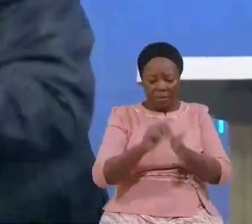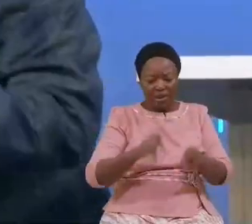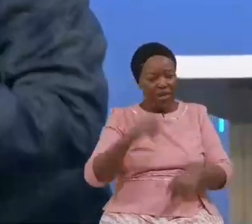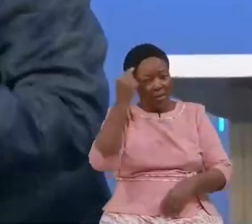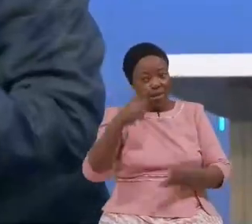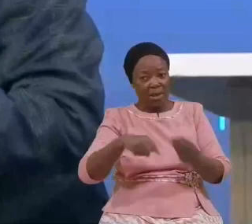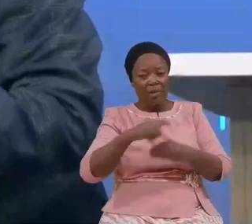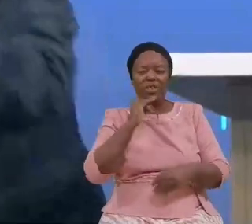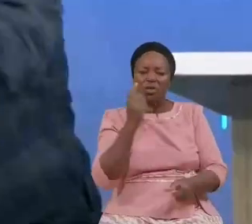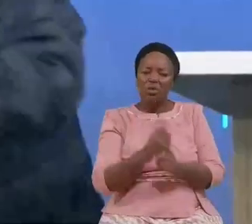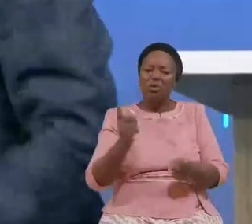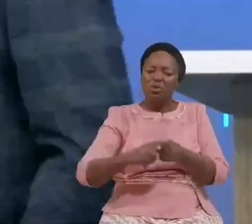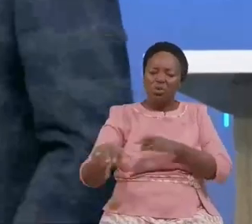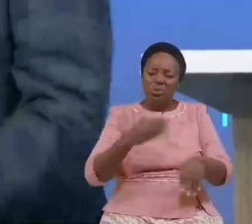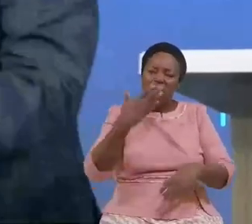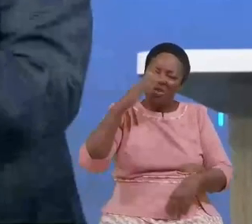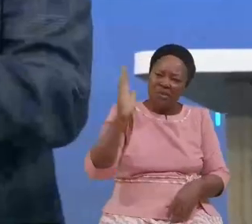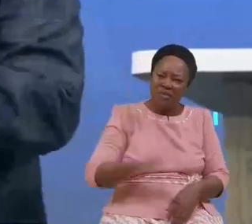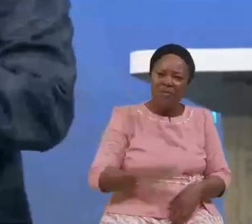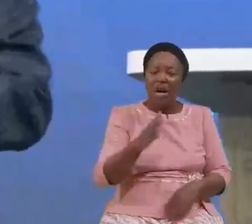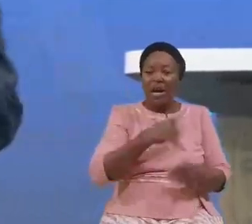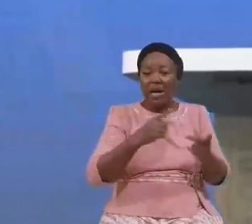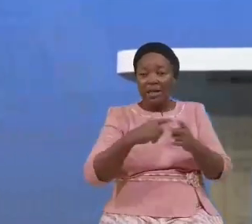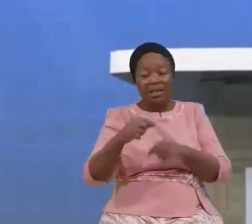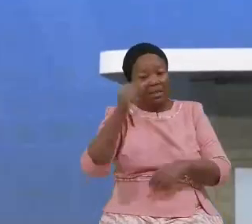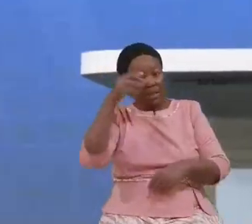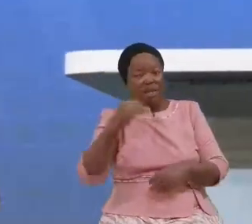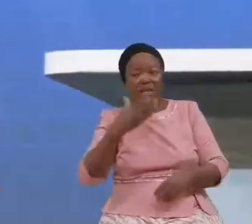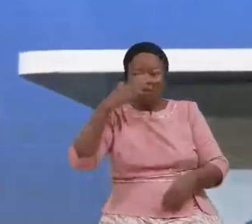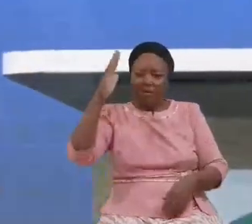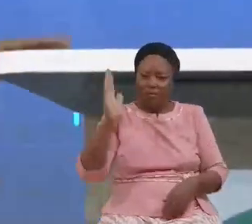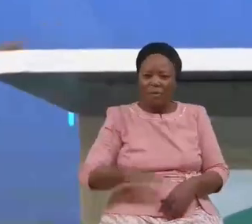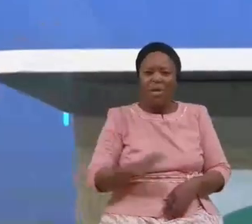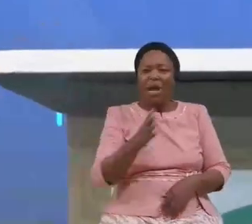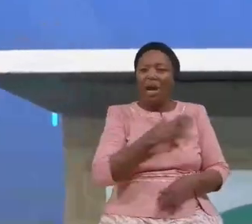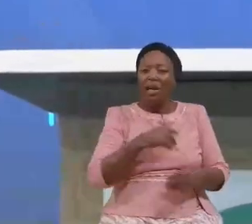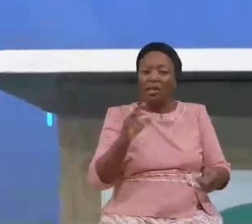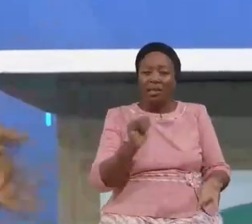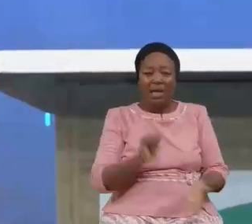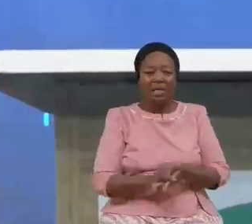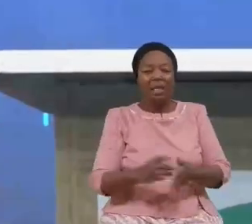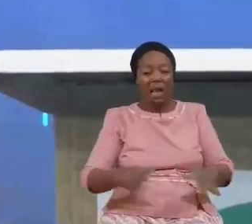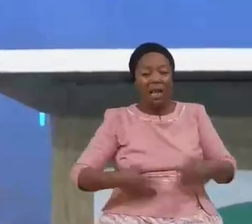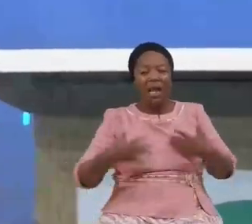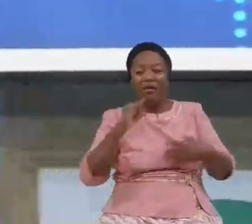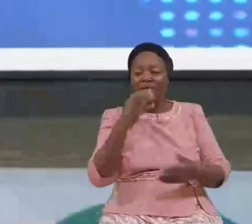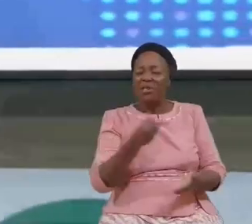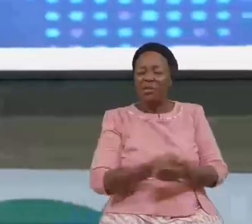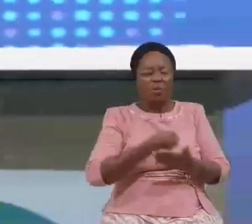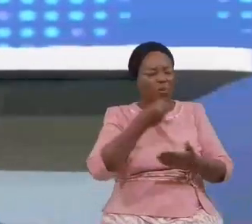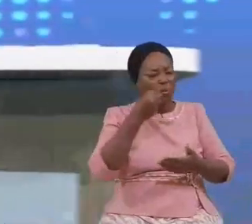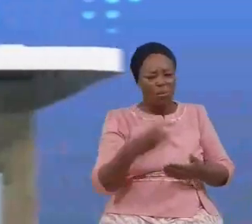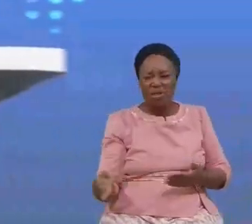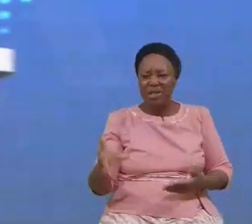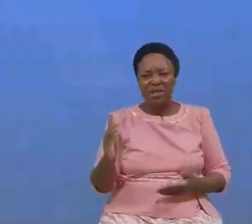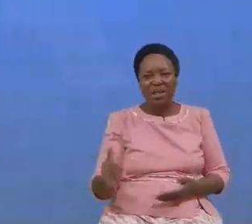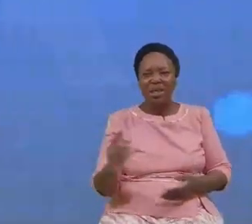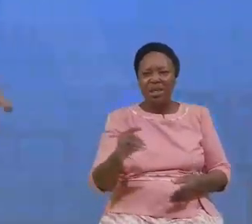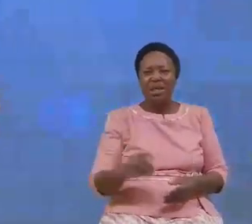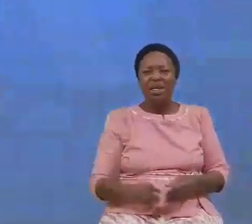c'est faire le mal et penser au mal la vie est gâchée ensuite